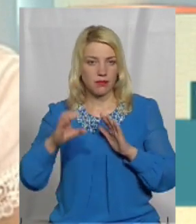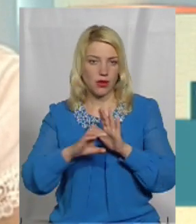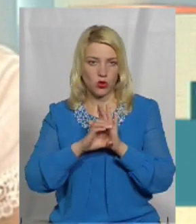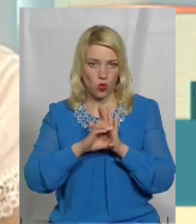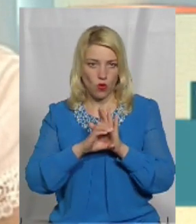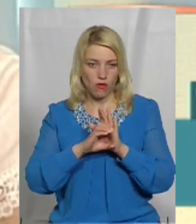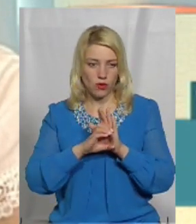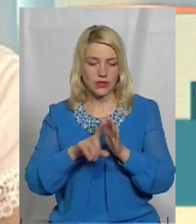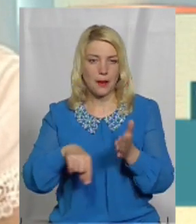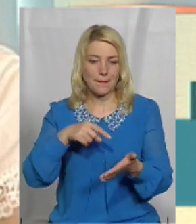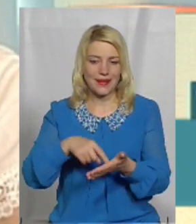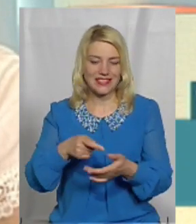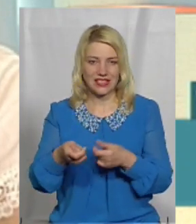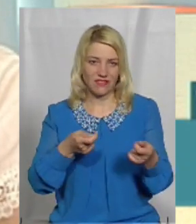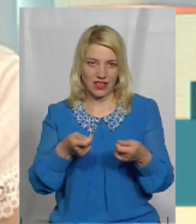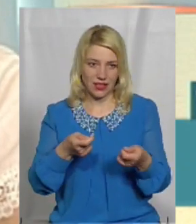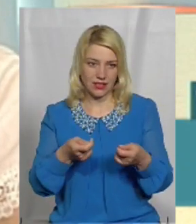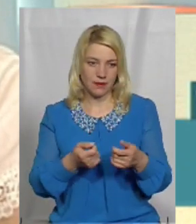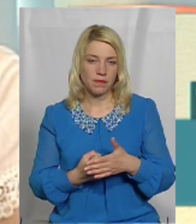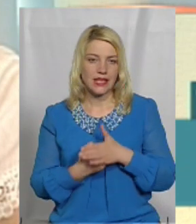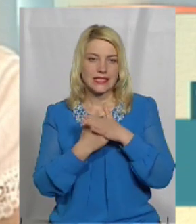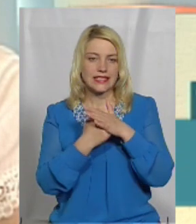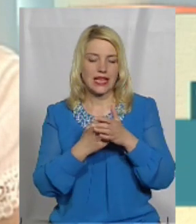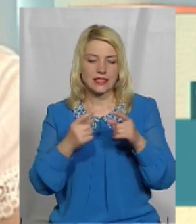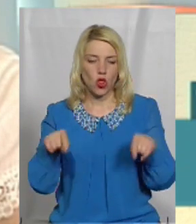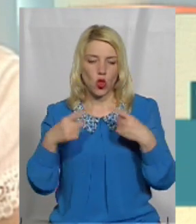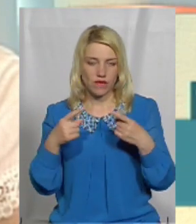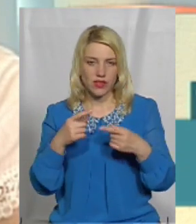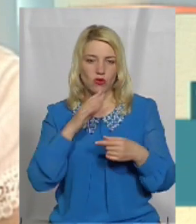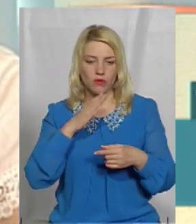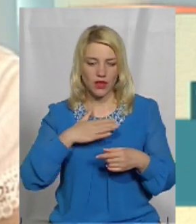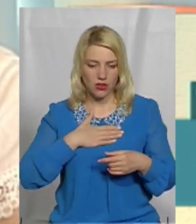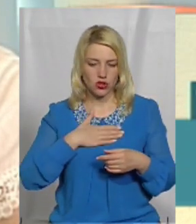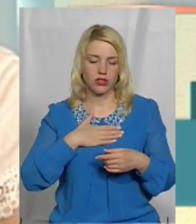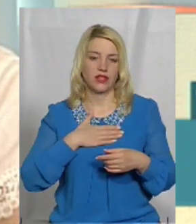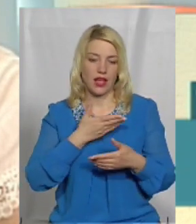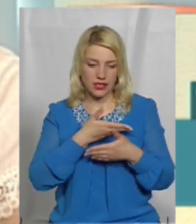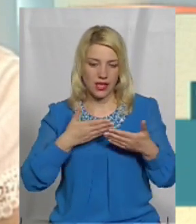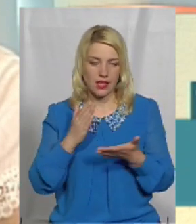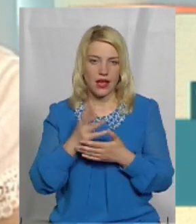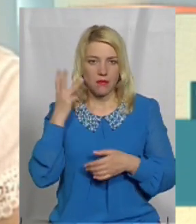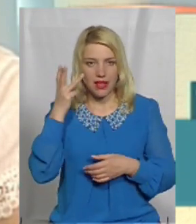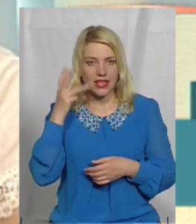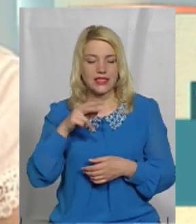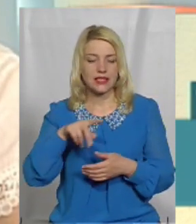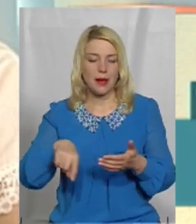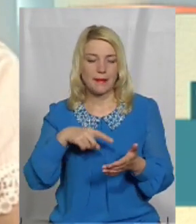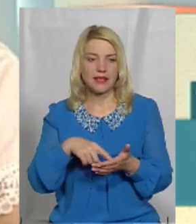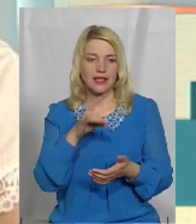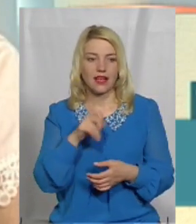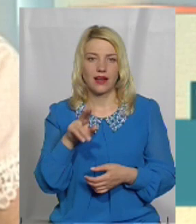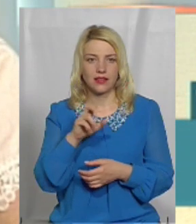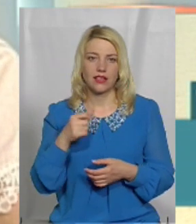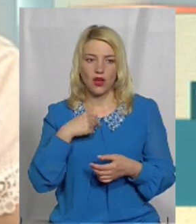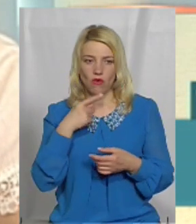підпорядковуємося міській владі. Засновником нашим є Хмельницька міська рада. Я говорю